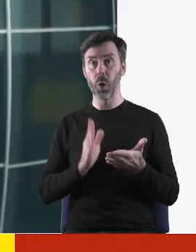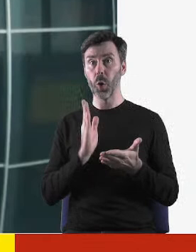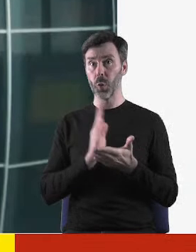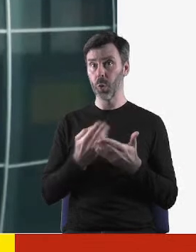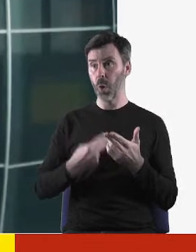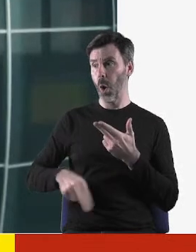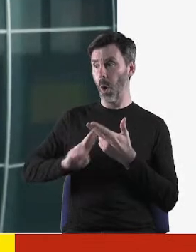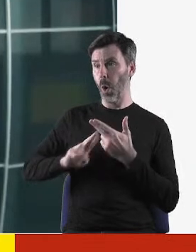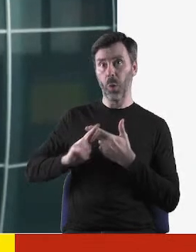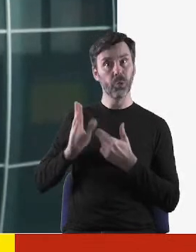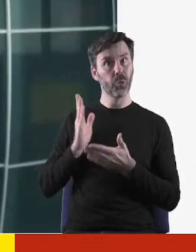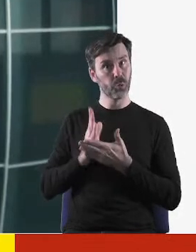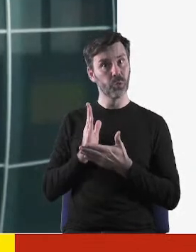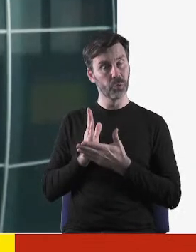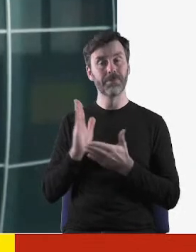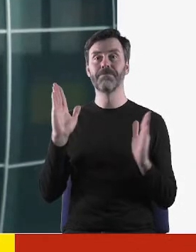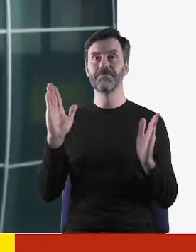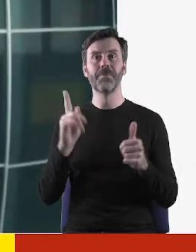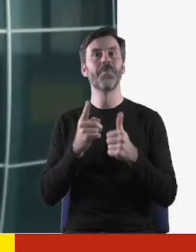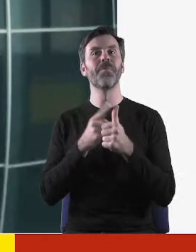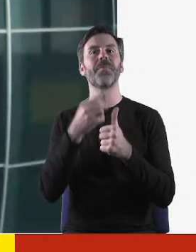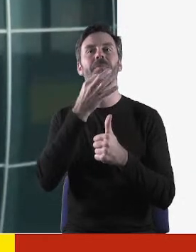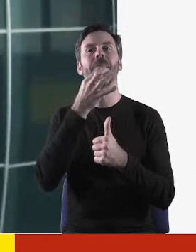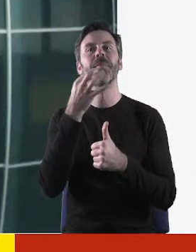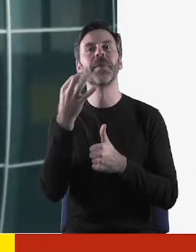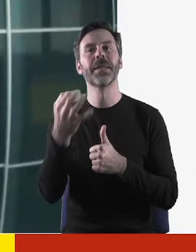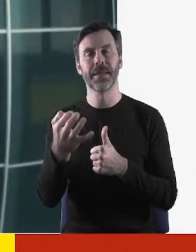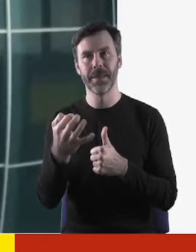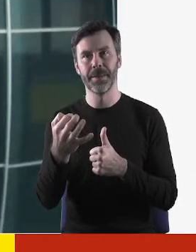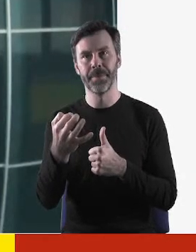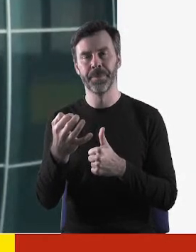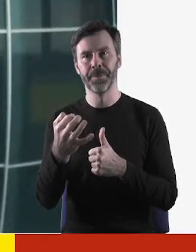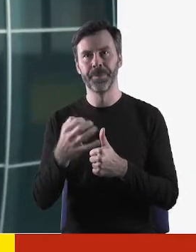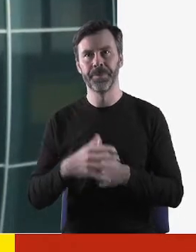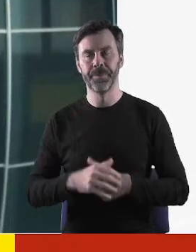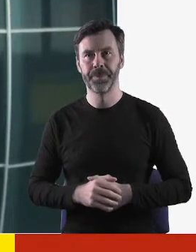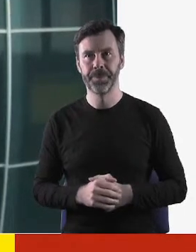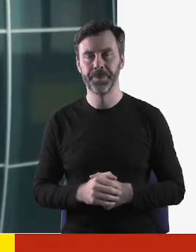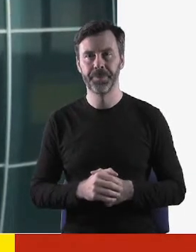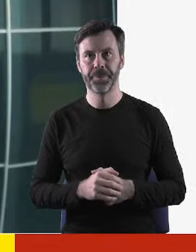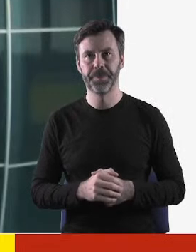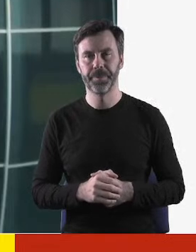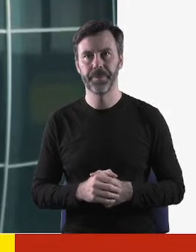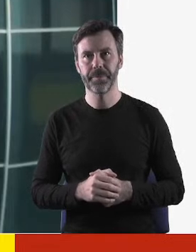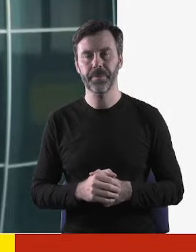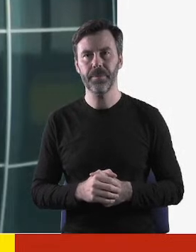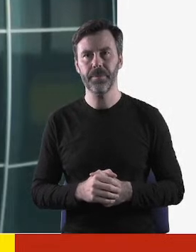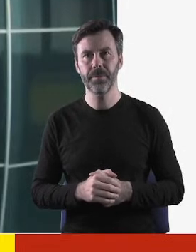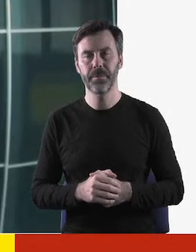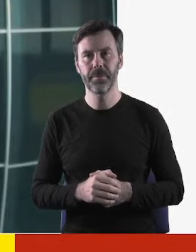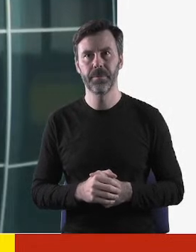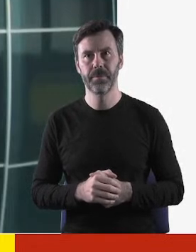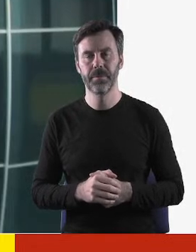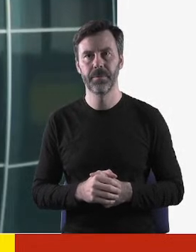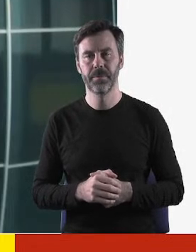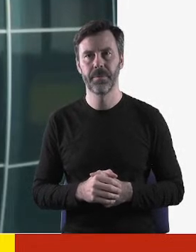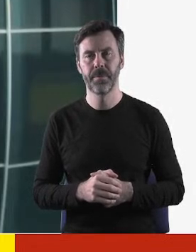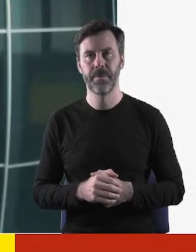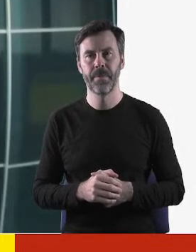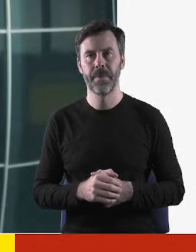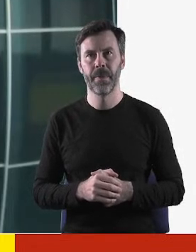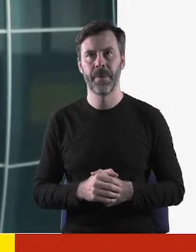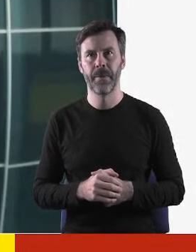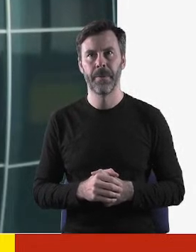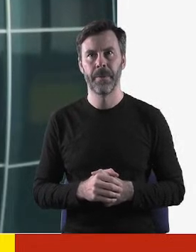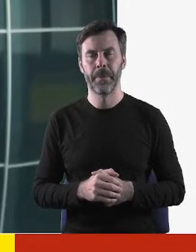odpowiedzieć. Po pierwsze, chciałem się dowiedzieć, bo dostałem informację na temat sytuacji z ratownikami medycznymi, tylko